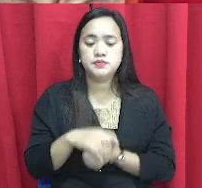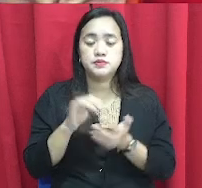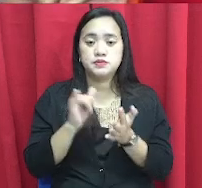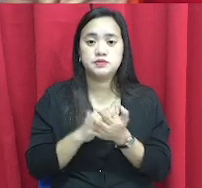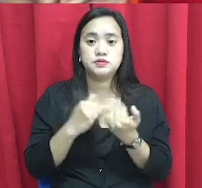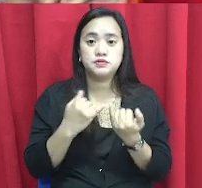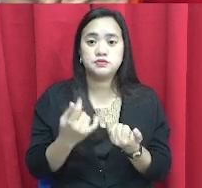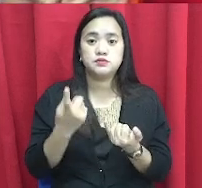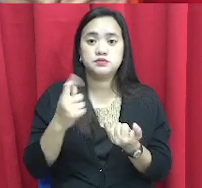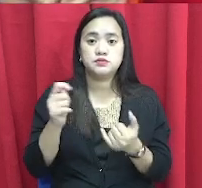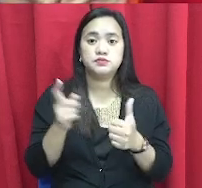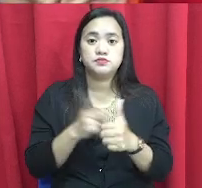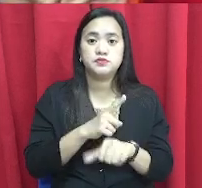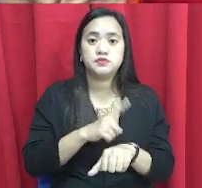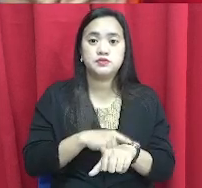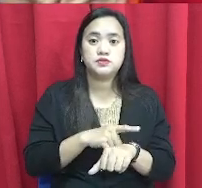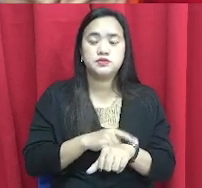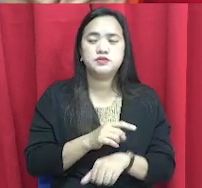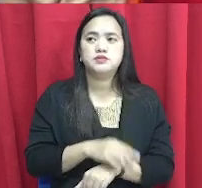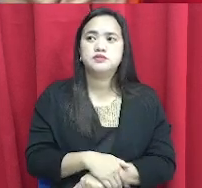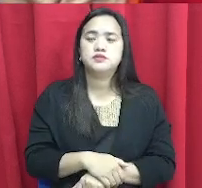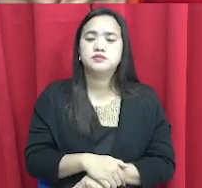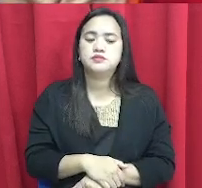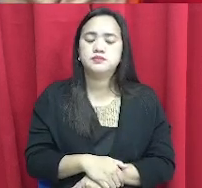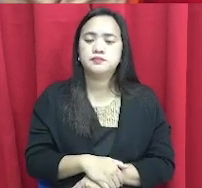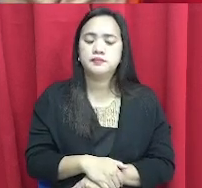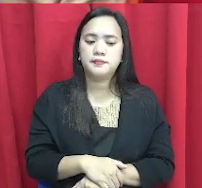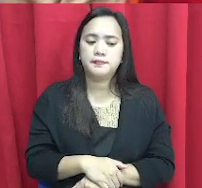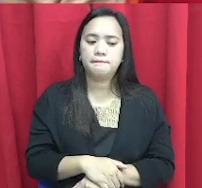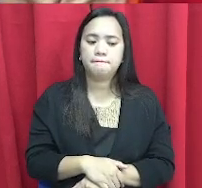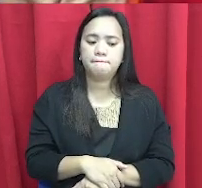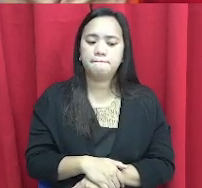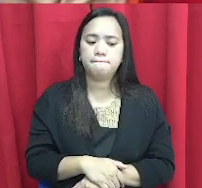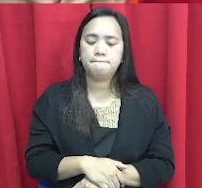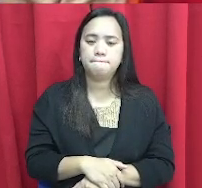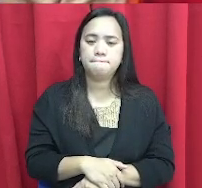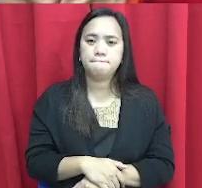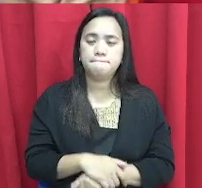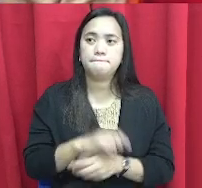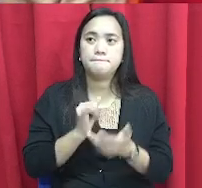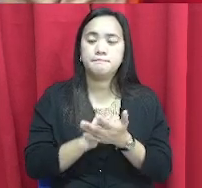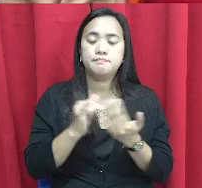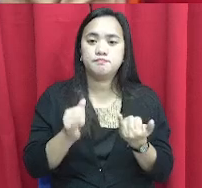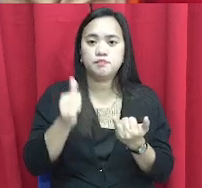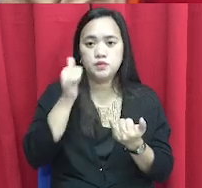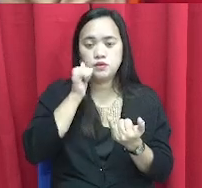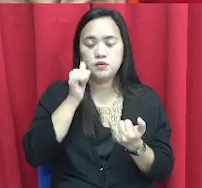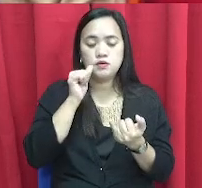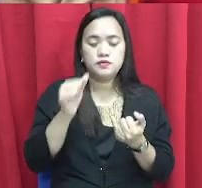step mga kapatid pero yung yung Iyung ating pananampalataya Yan po ay naka-destino